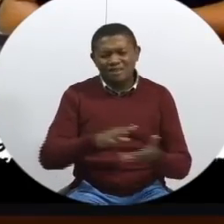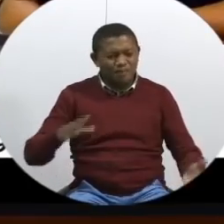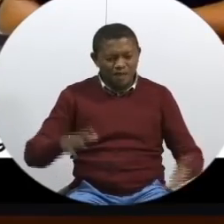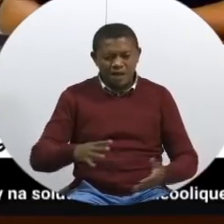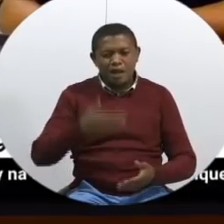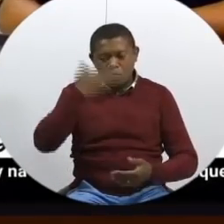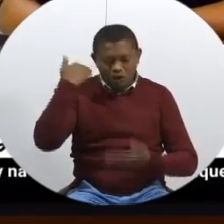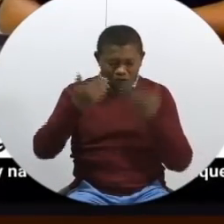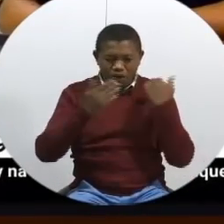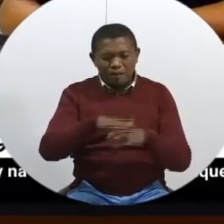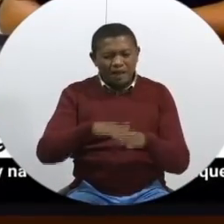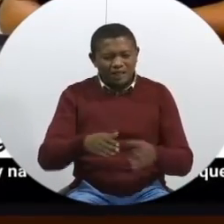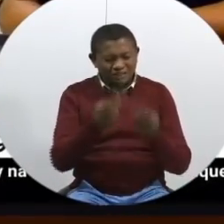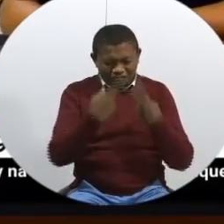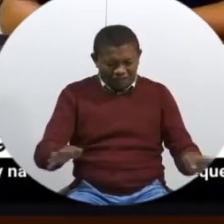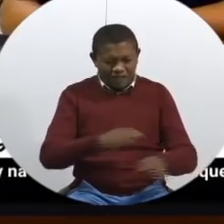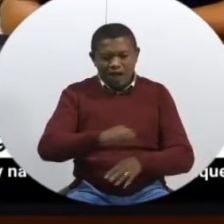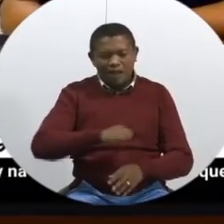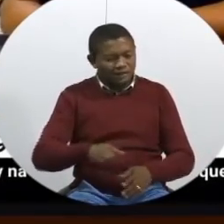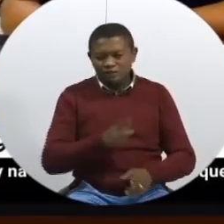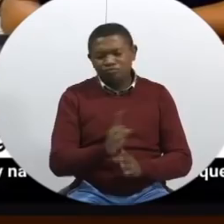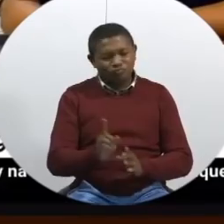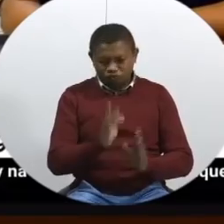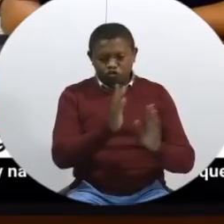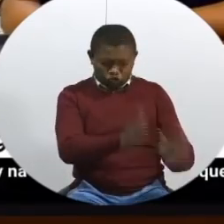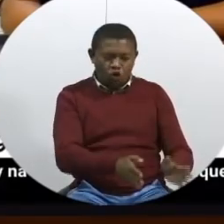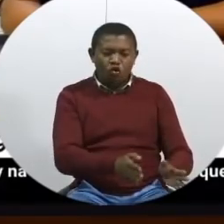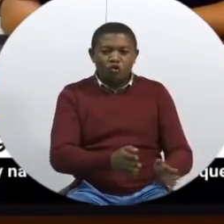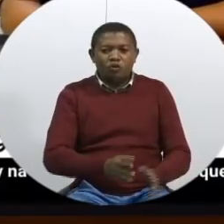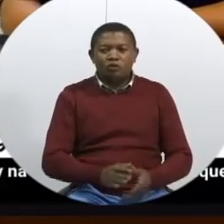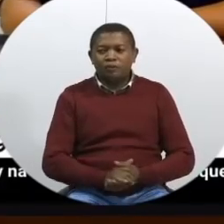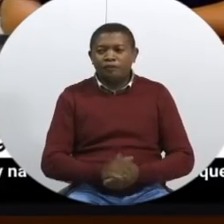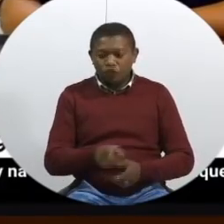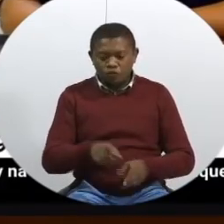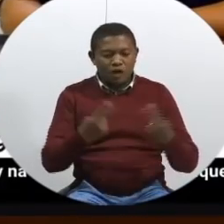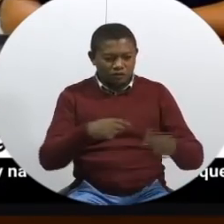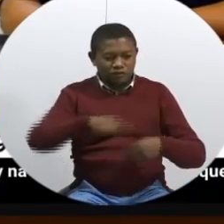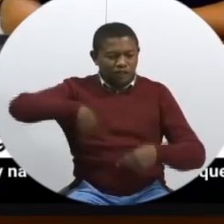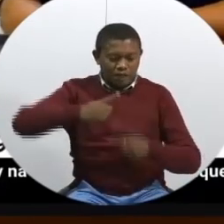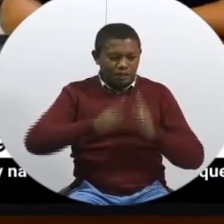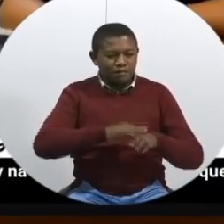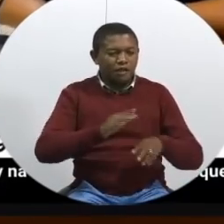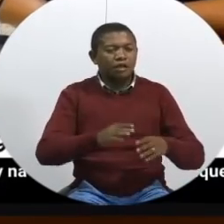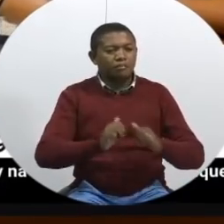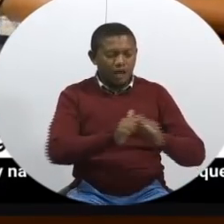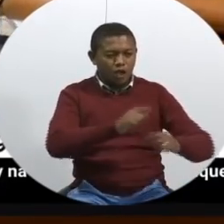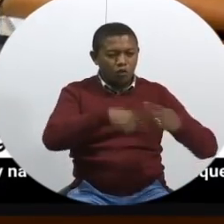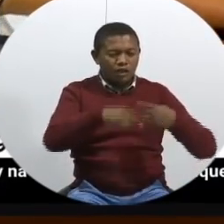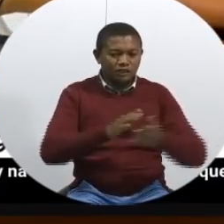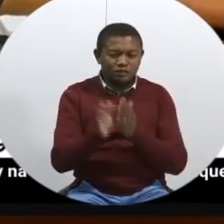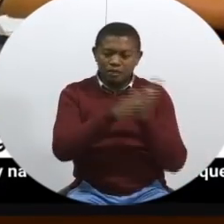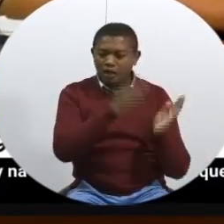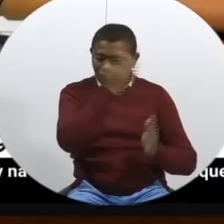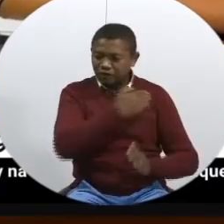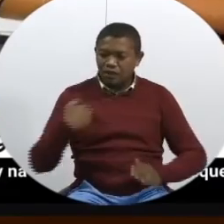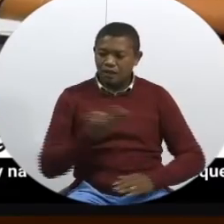antony nanekiko an an'izao fepetra rehetrarehetra sy dinika natao tamin'ny orinasa tsy miankina izao. Andriamatofolo, izay